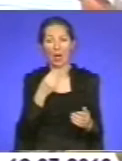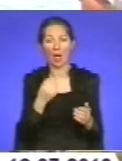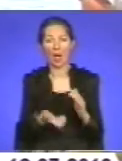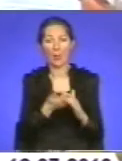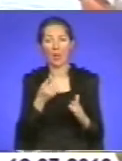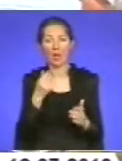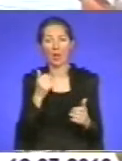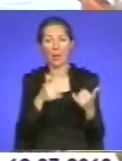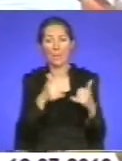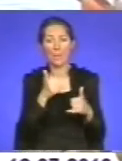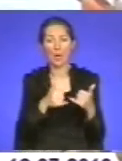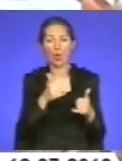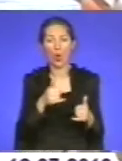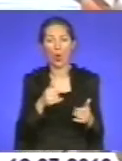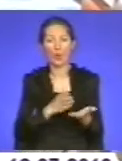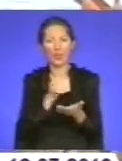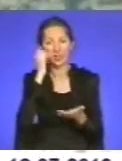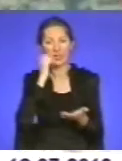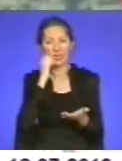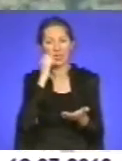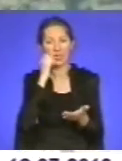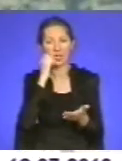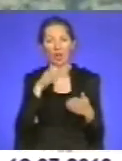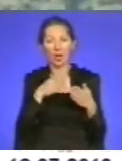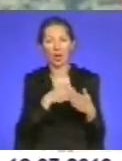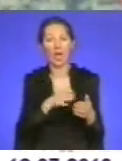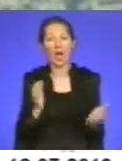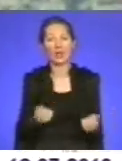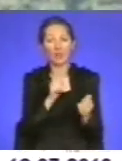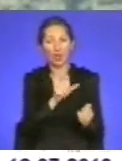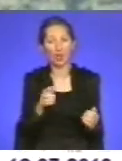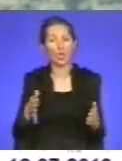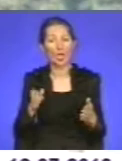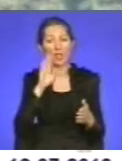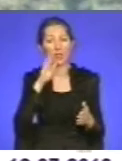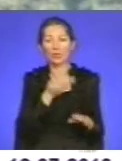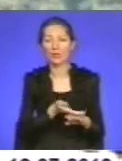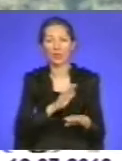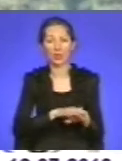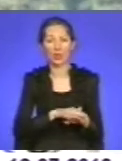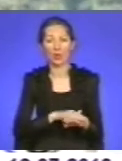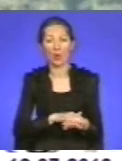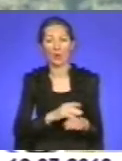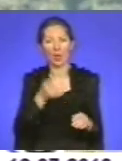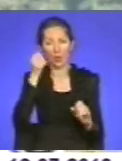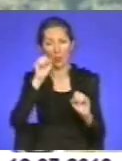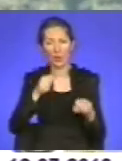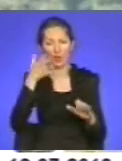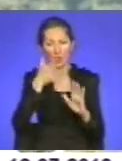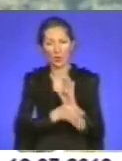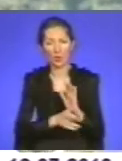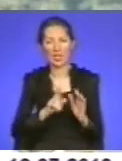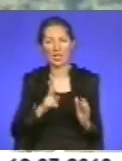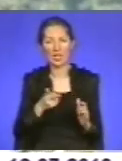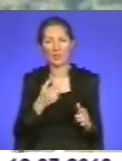пального та застаріле обладнання рятувати людей на воді стає все важче. Можете собі зрозуміти,